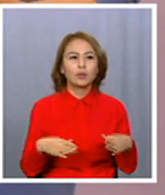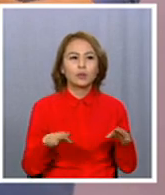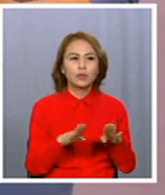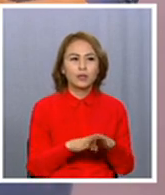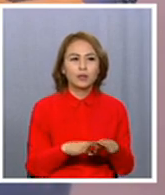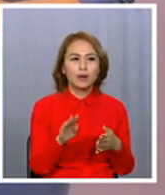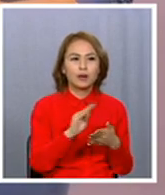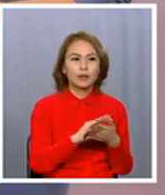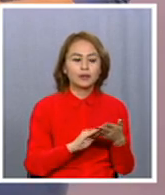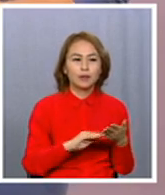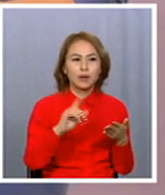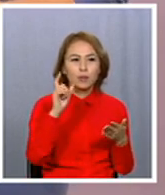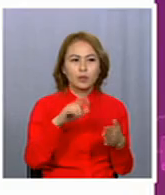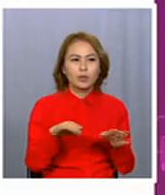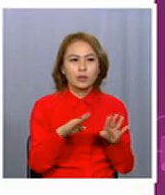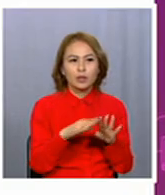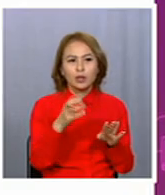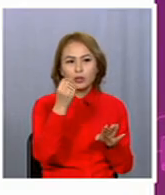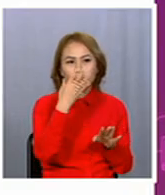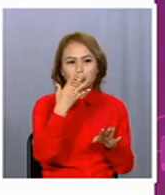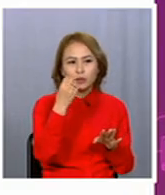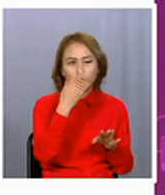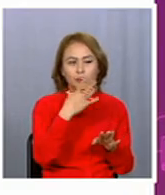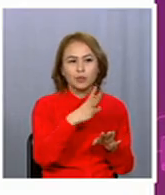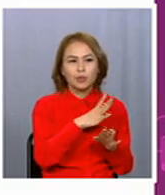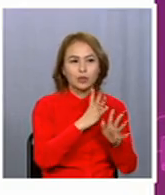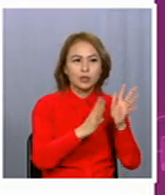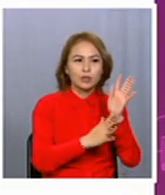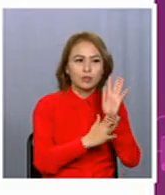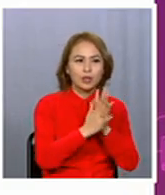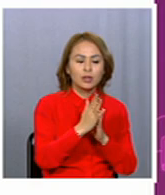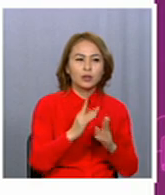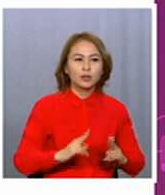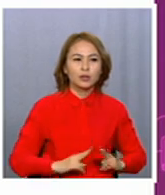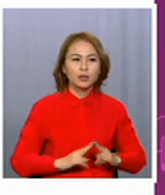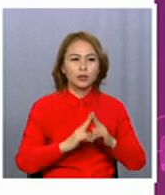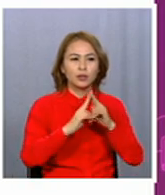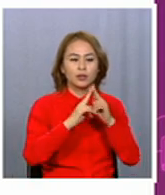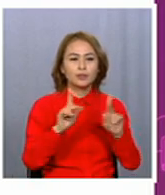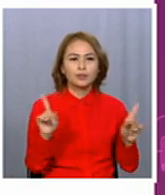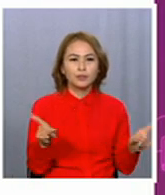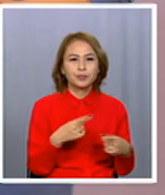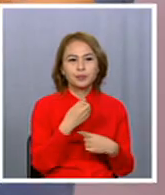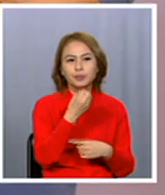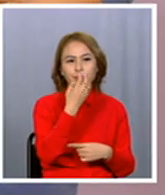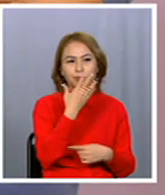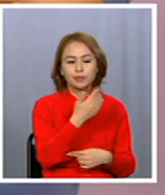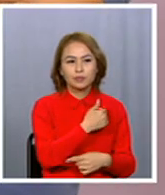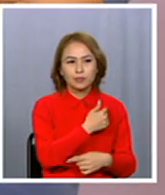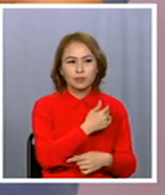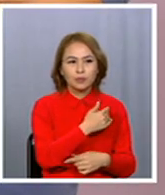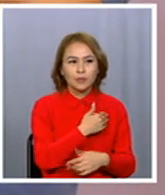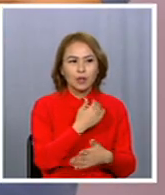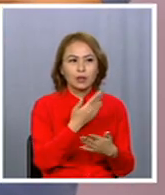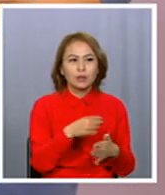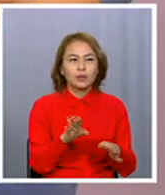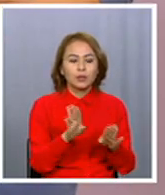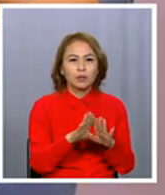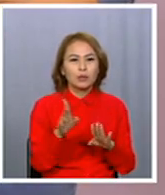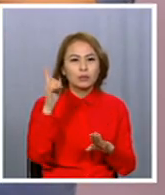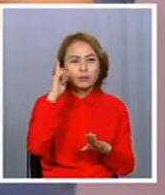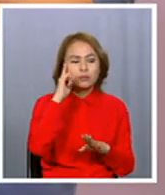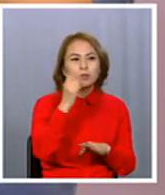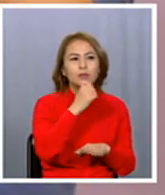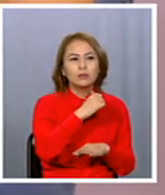ақын ағамыз осындай гүл шыбықты өсіріп, ғарышты гүлдендіргісі келеді. Ал енді ойланып көрейікші,